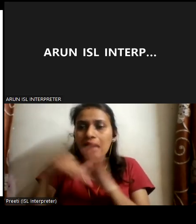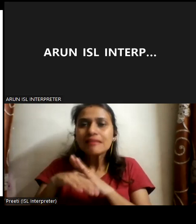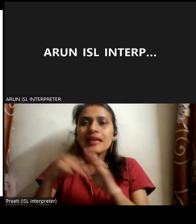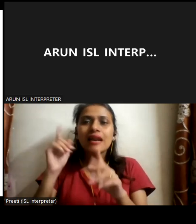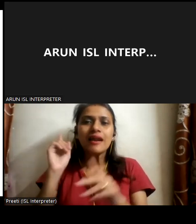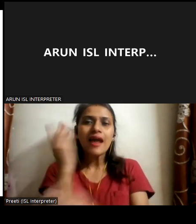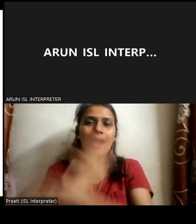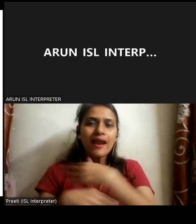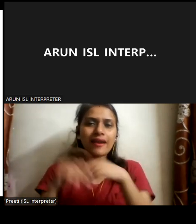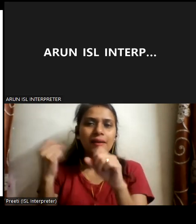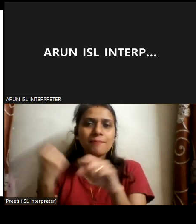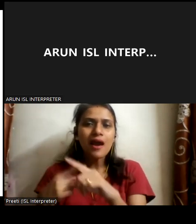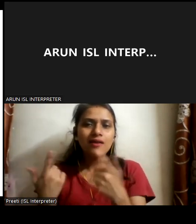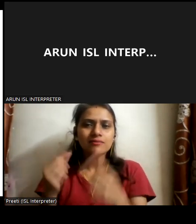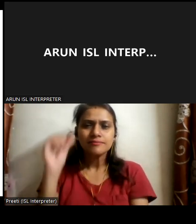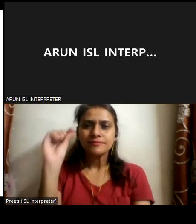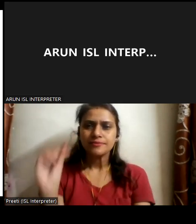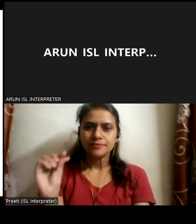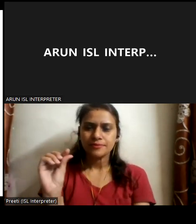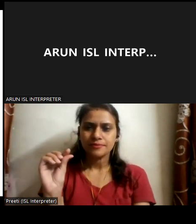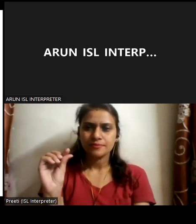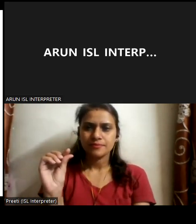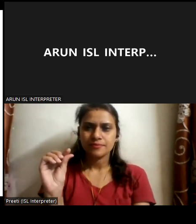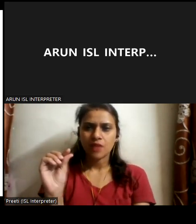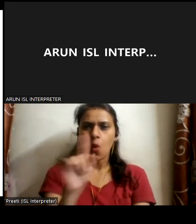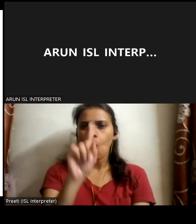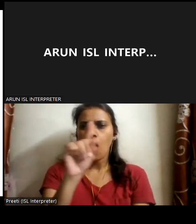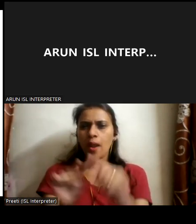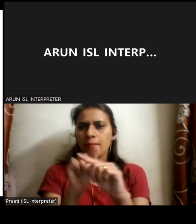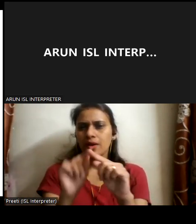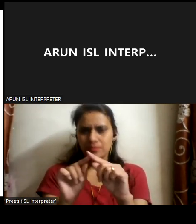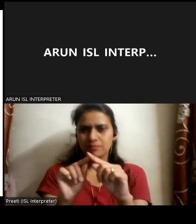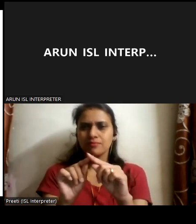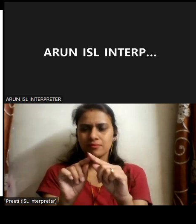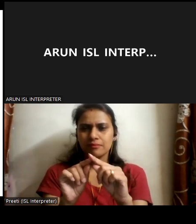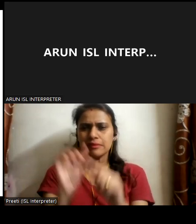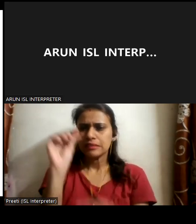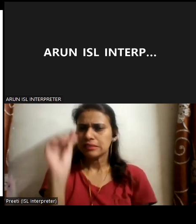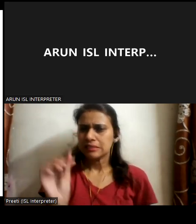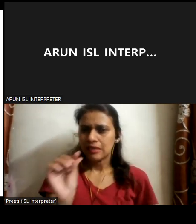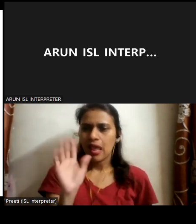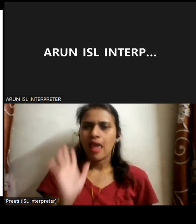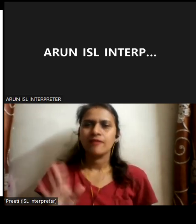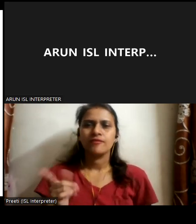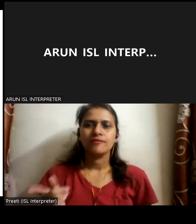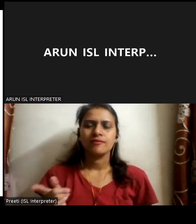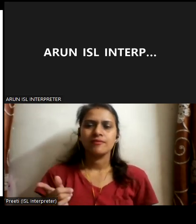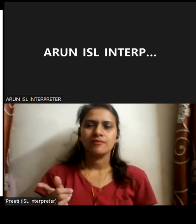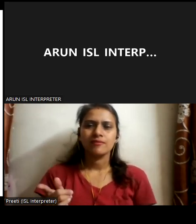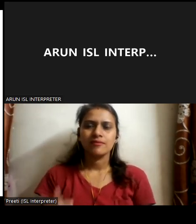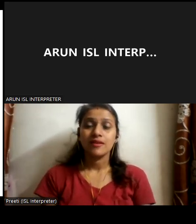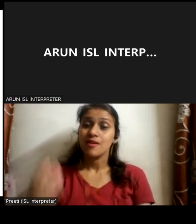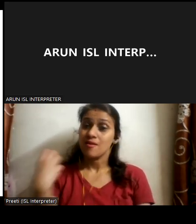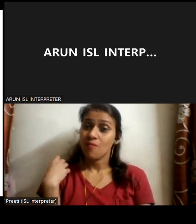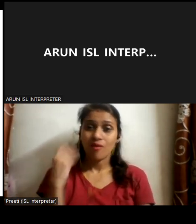been identified for persons with disability against what was promised. ठीक है, तो दिक्कत एक और